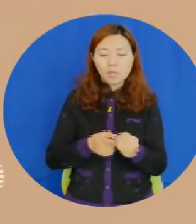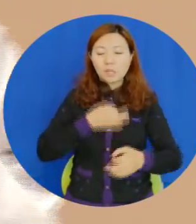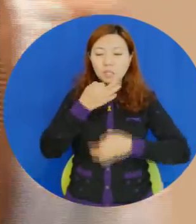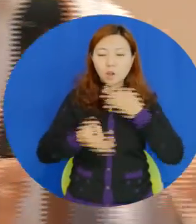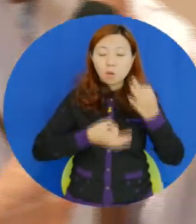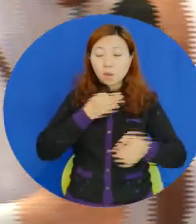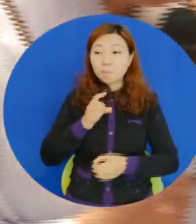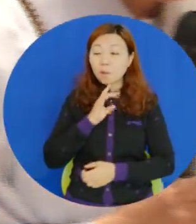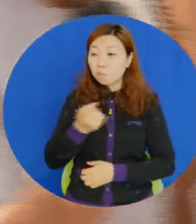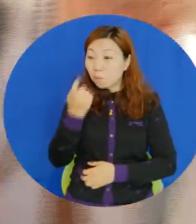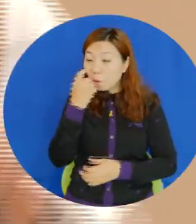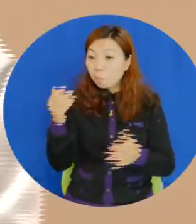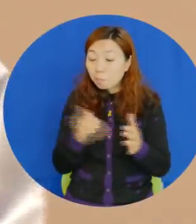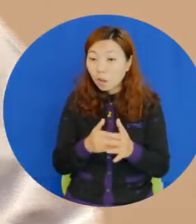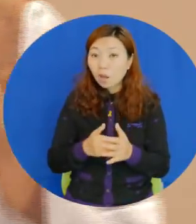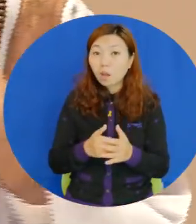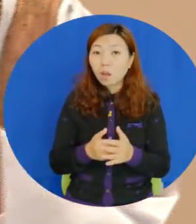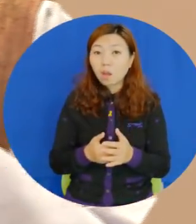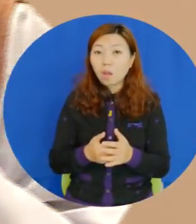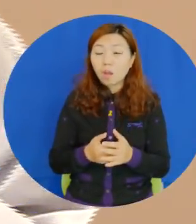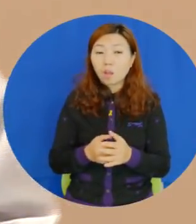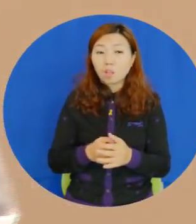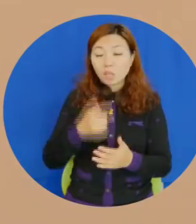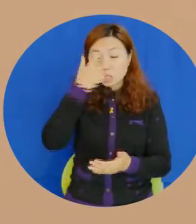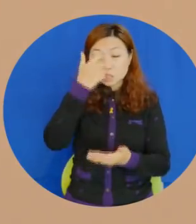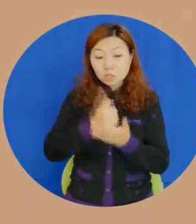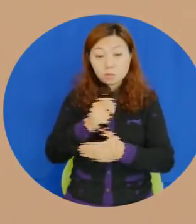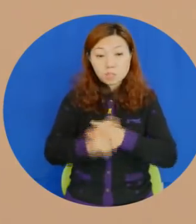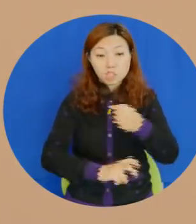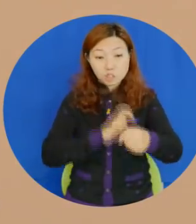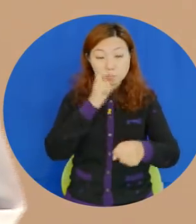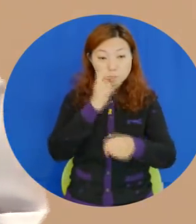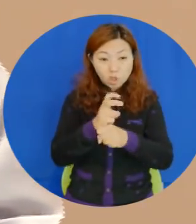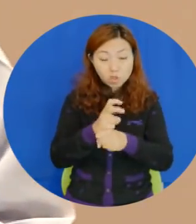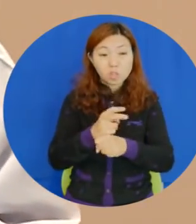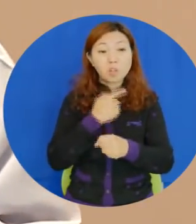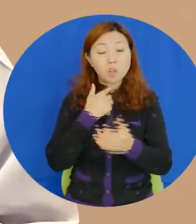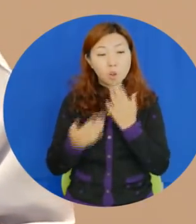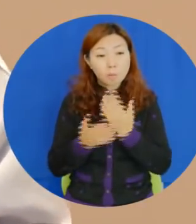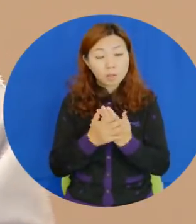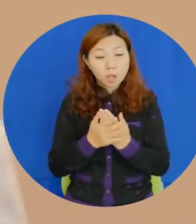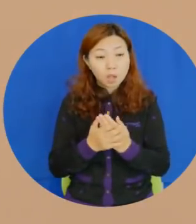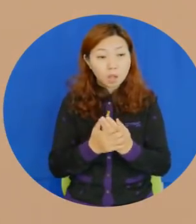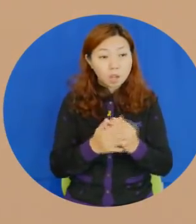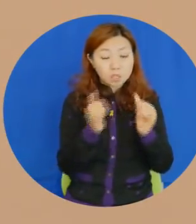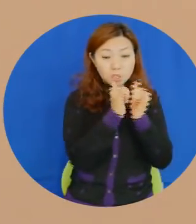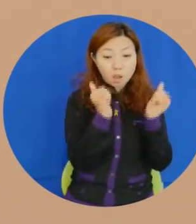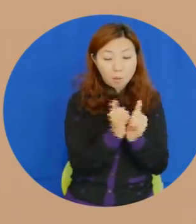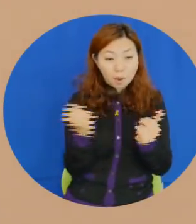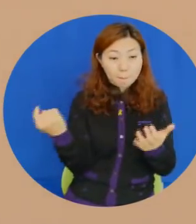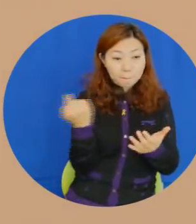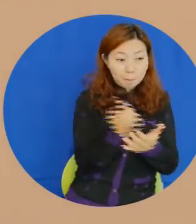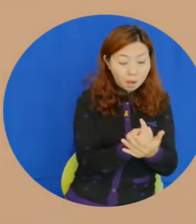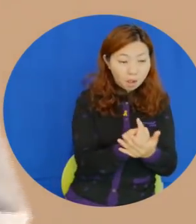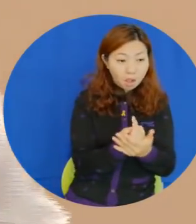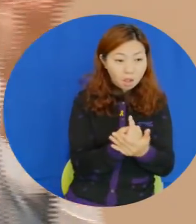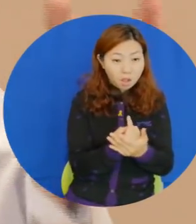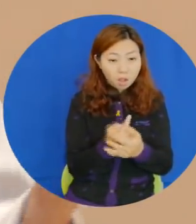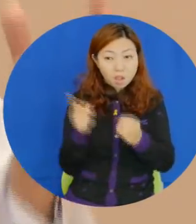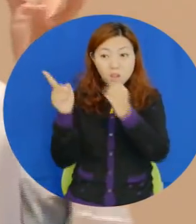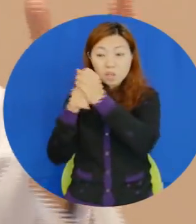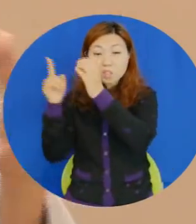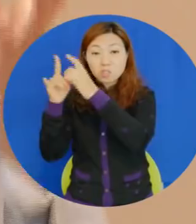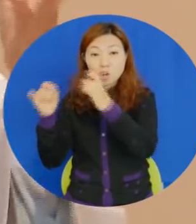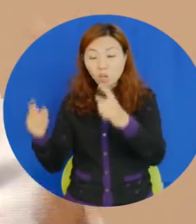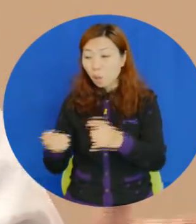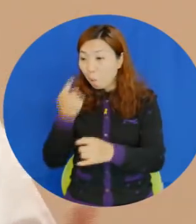승려가 가가지고 목탁치고 염불하고 재지내고 이것만 배웠는데 만약에 승려 생활 한 20년 하다가 머리 기르고 밖에 나오면 자기